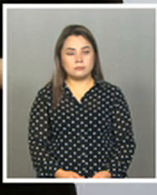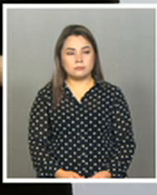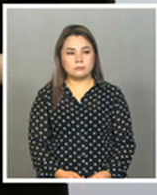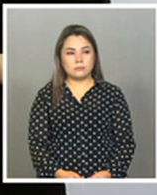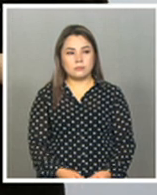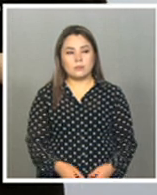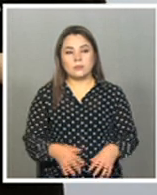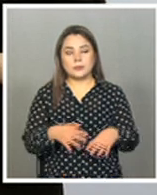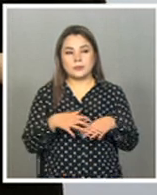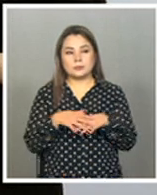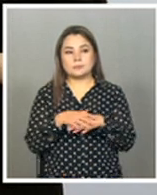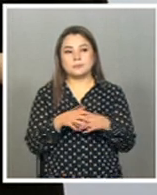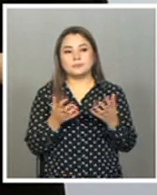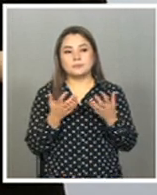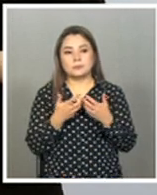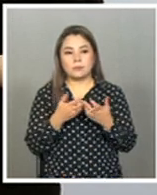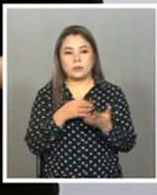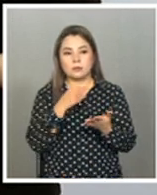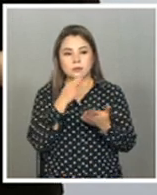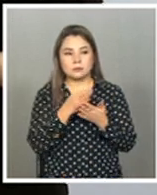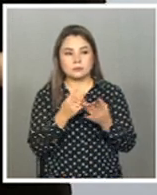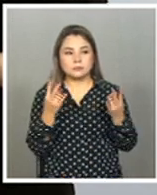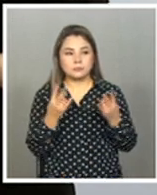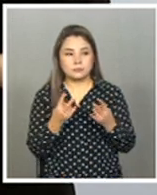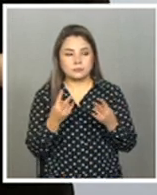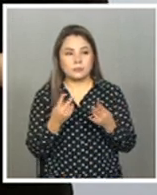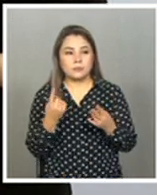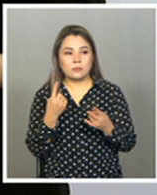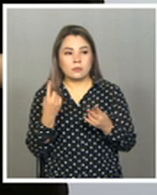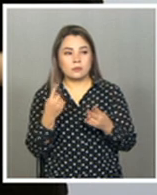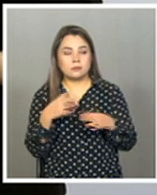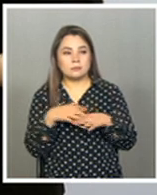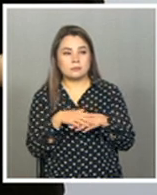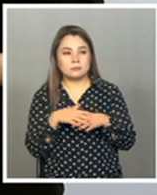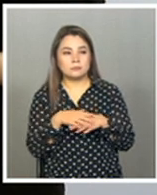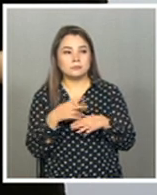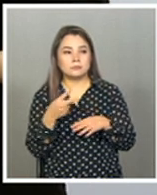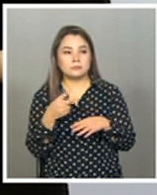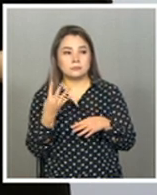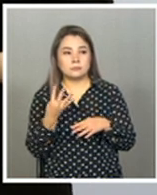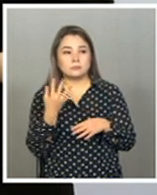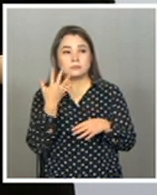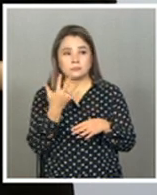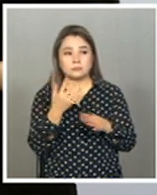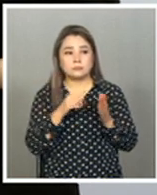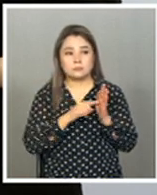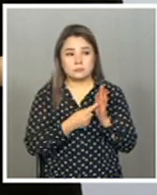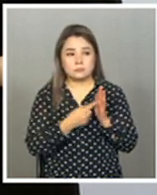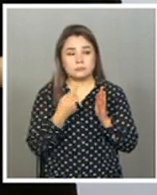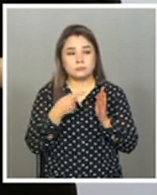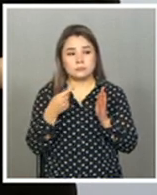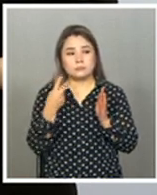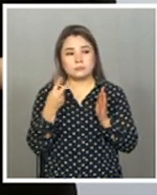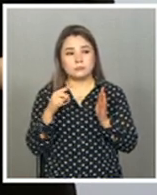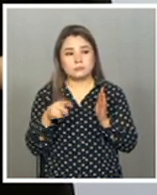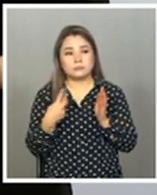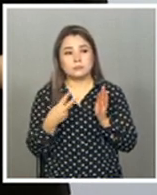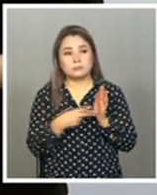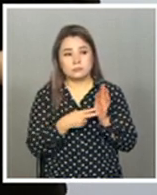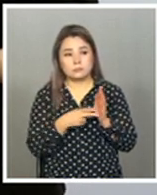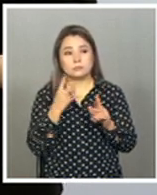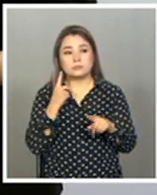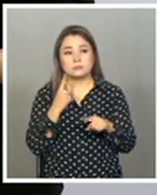мәнін табыңыз. Бірінші өрнек 24.5 көбейту минус